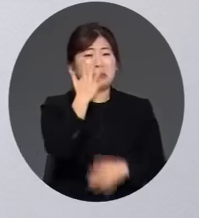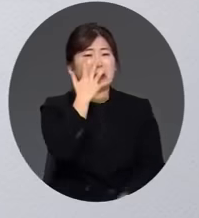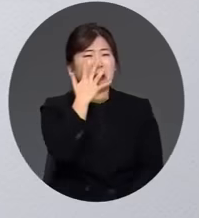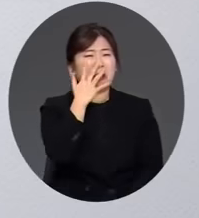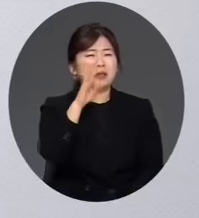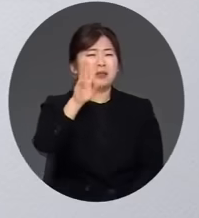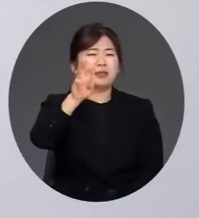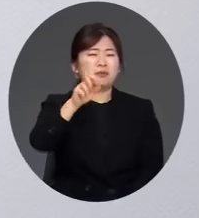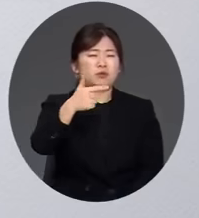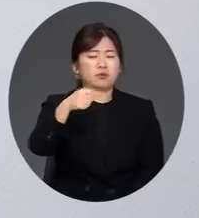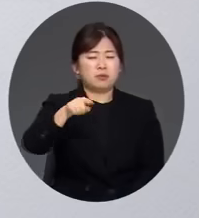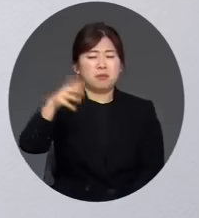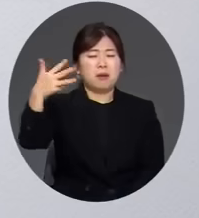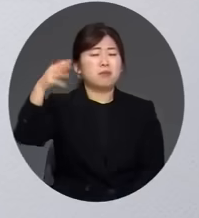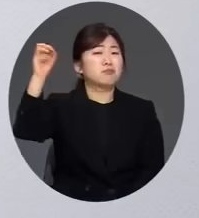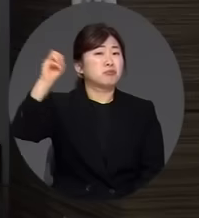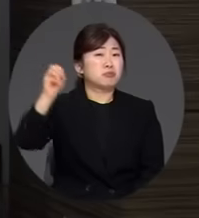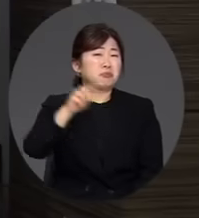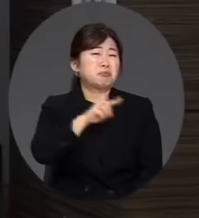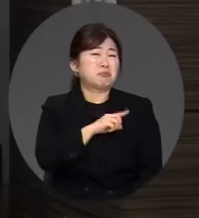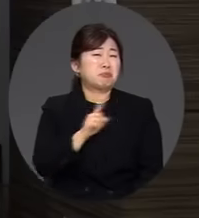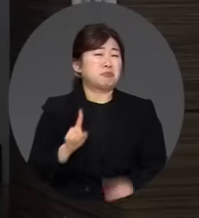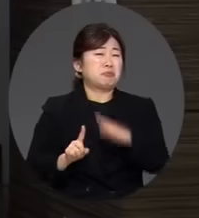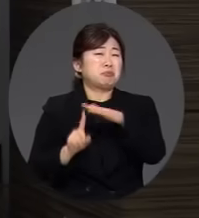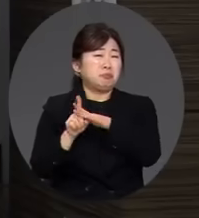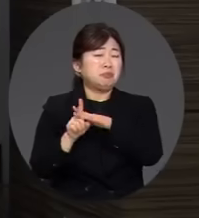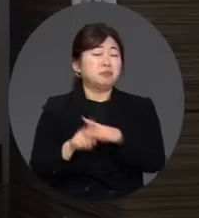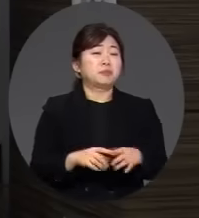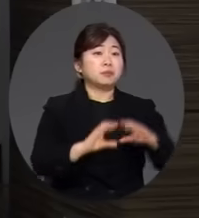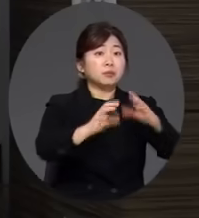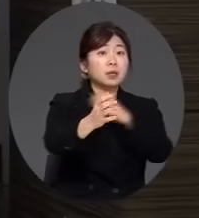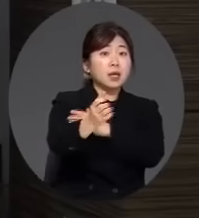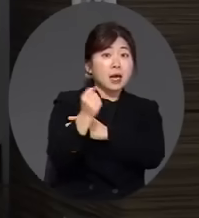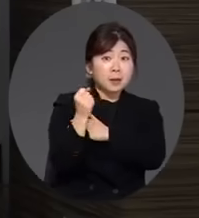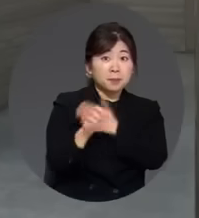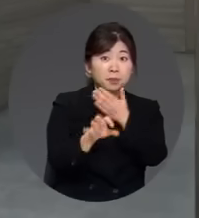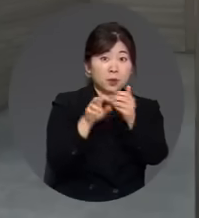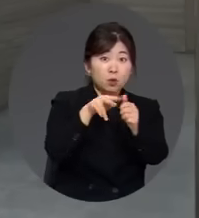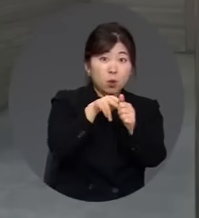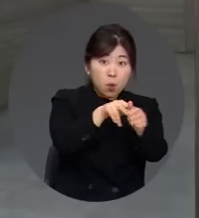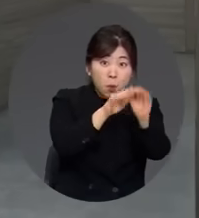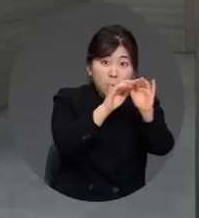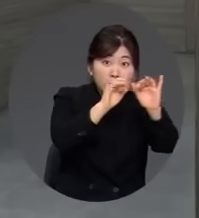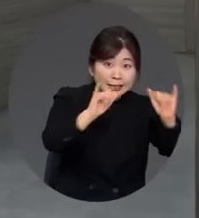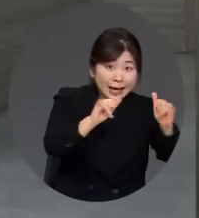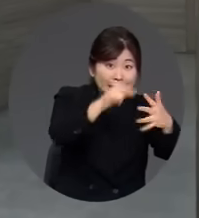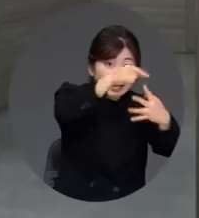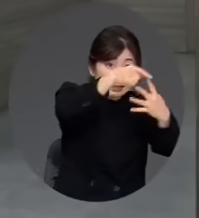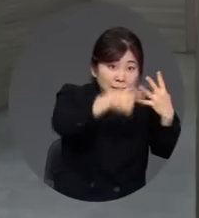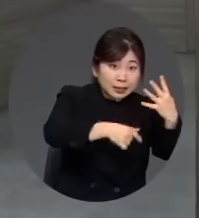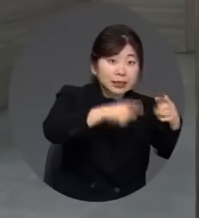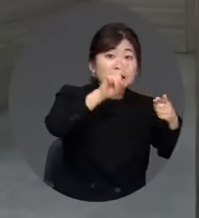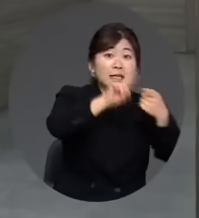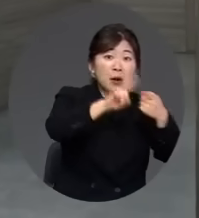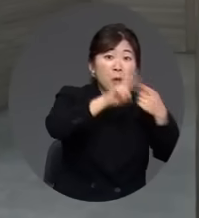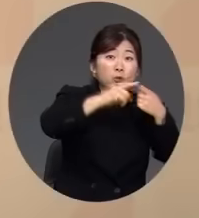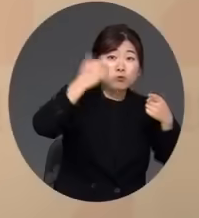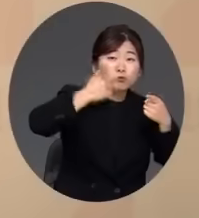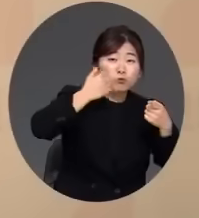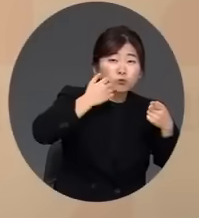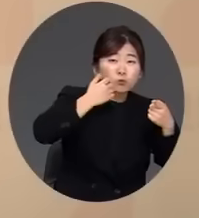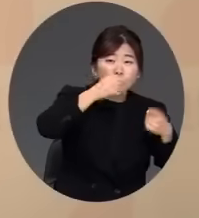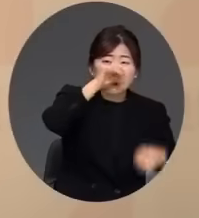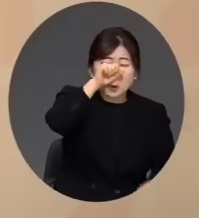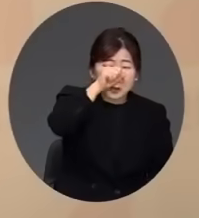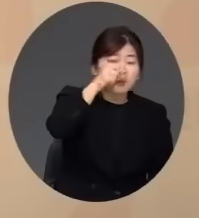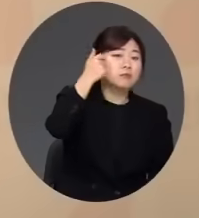36.8% 가장 높았습니다 국민의 예비보 등록했거나 출마가 예상되는 인물 가운데 누가 최종 후보로